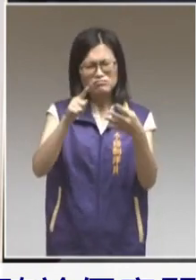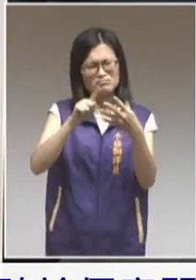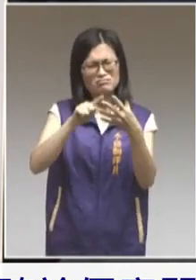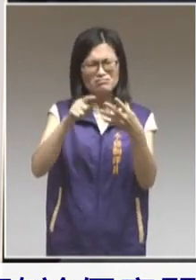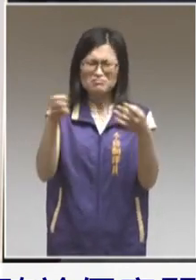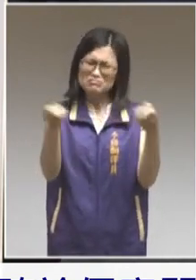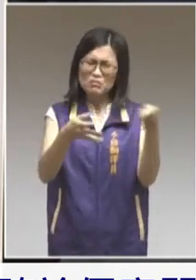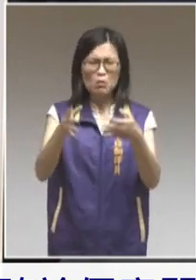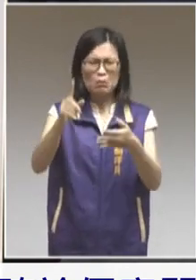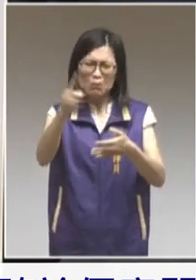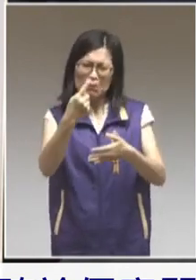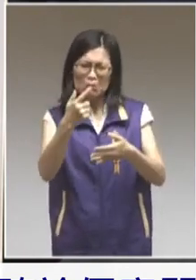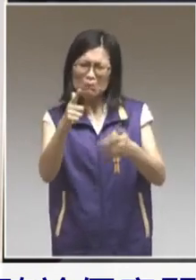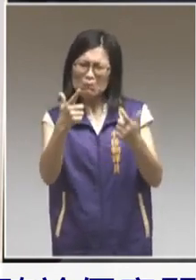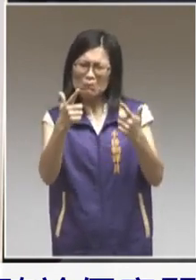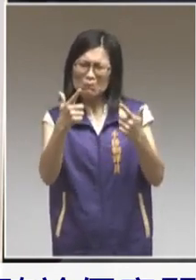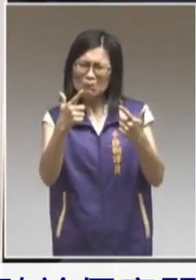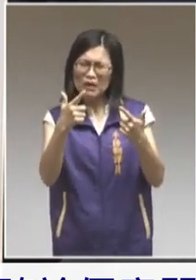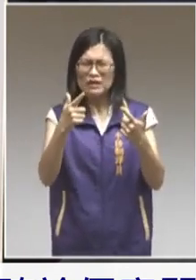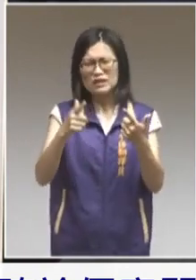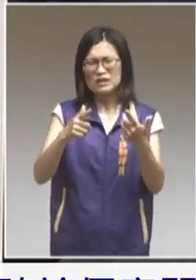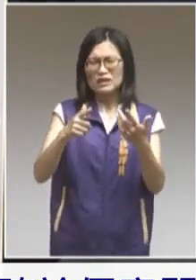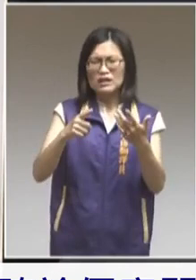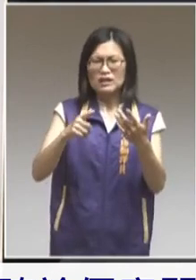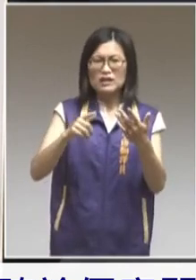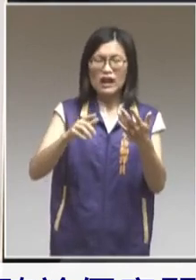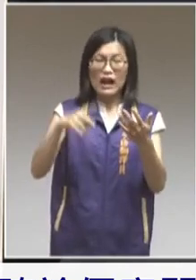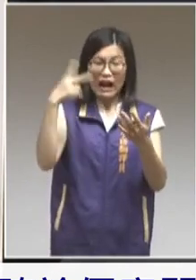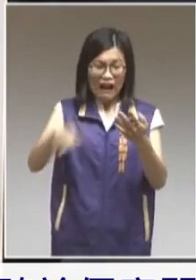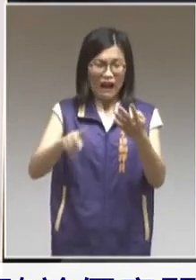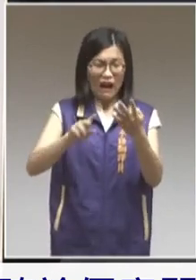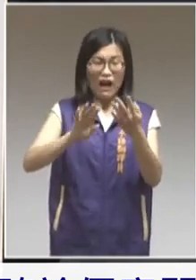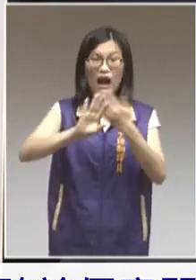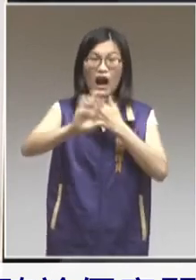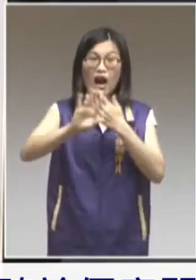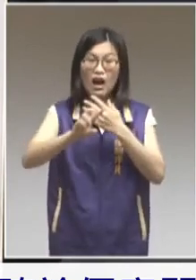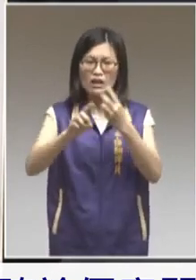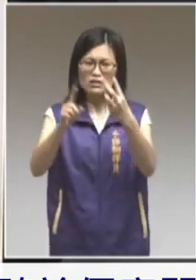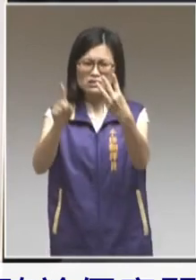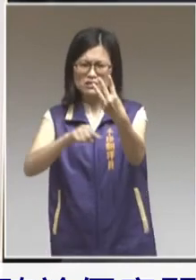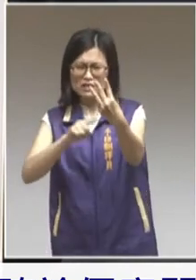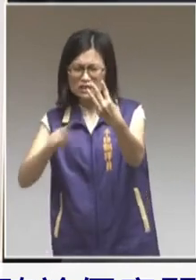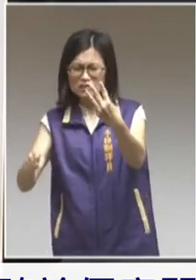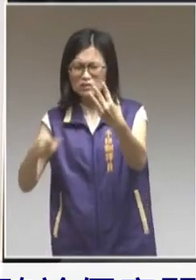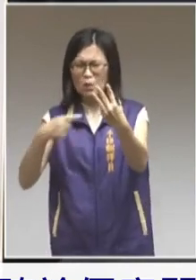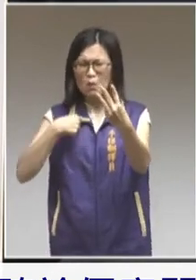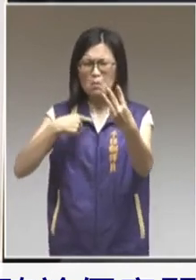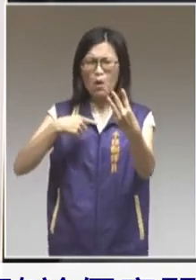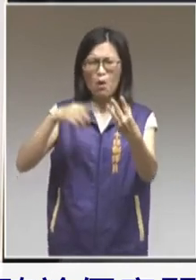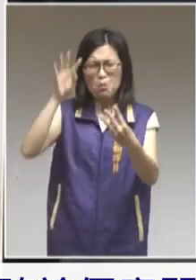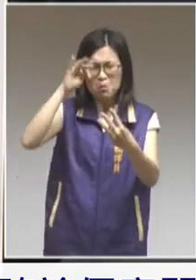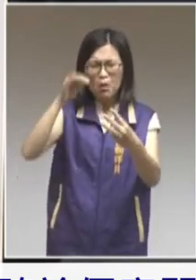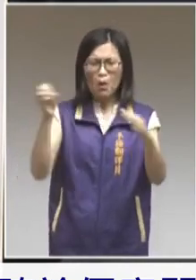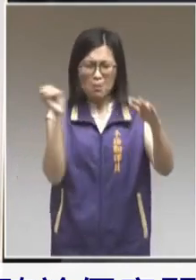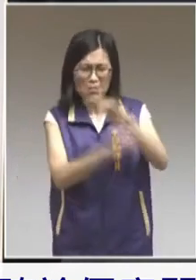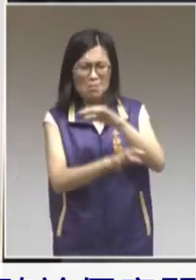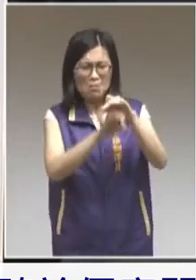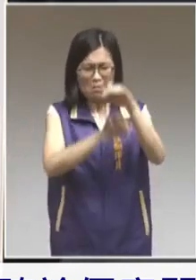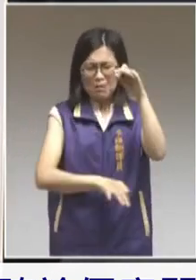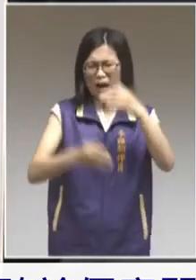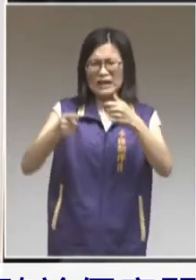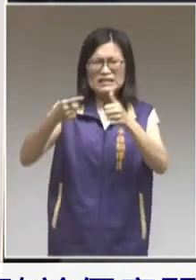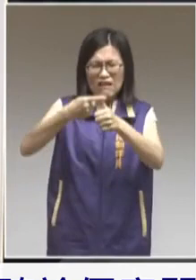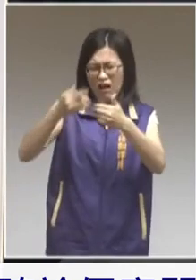依据。那当然同桌的三个人也是我们框列隔离，而且密